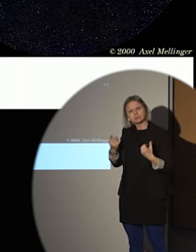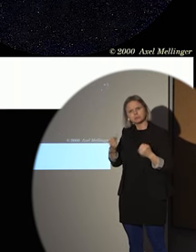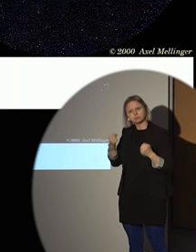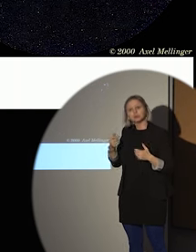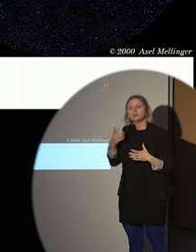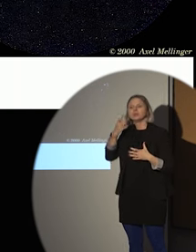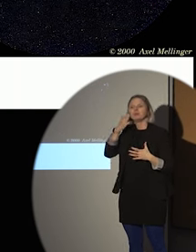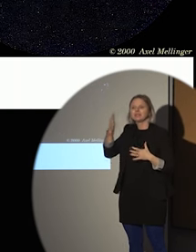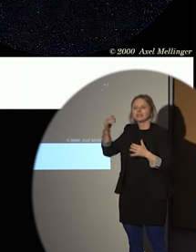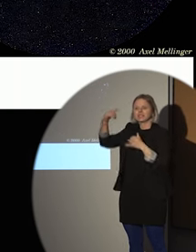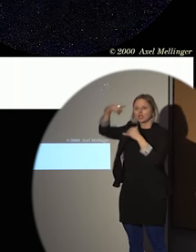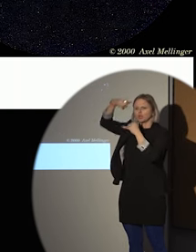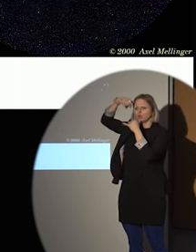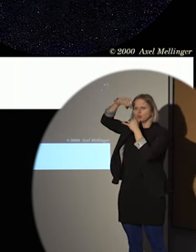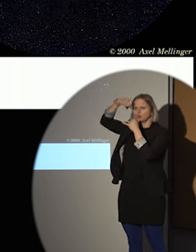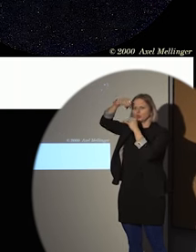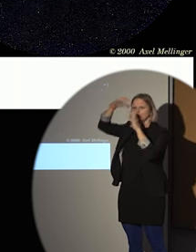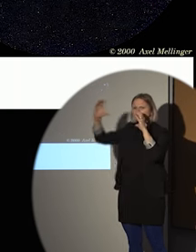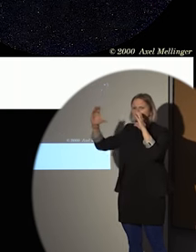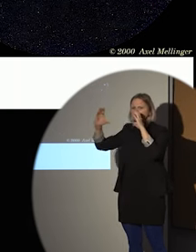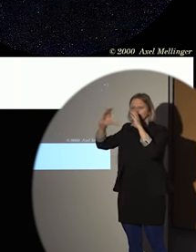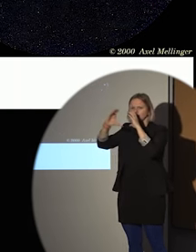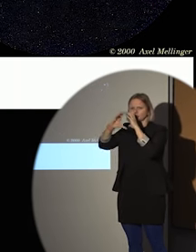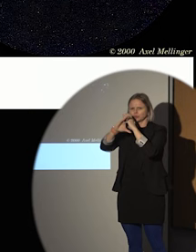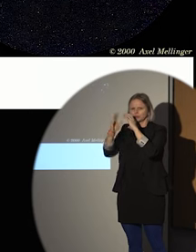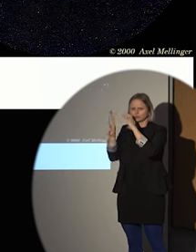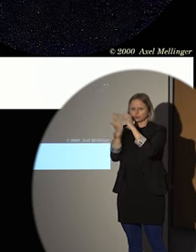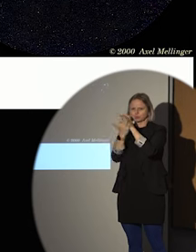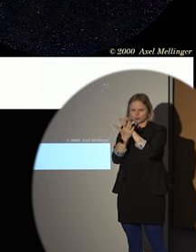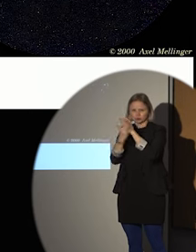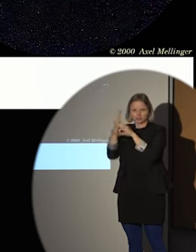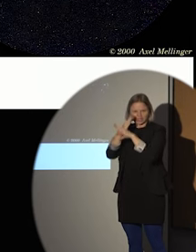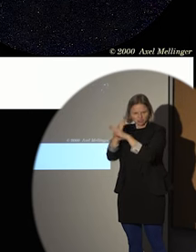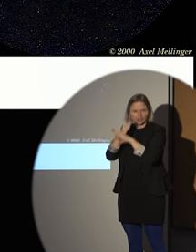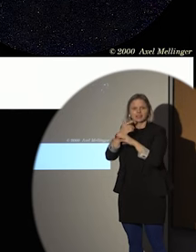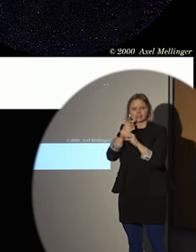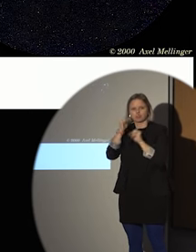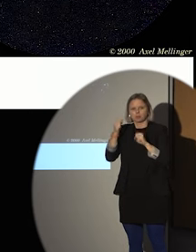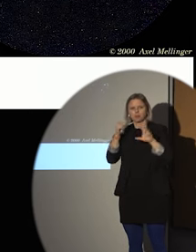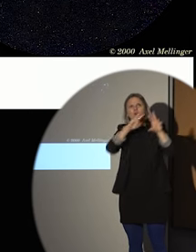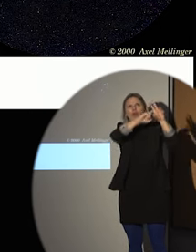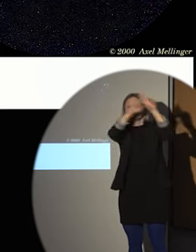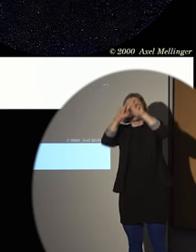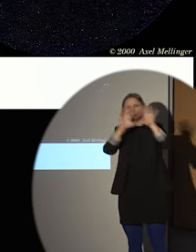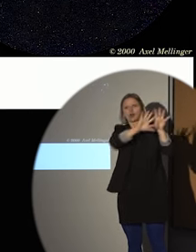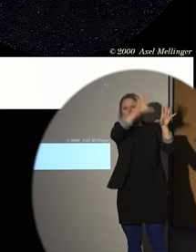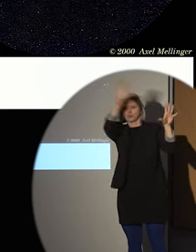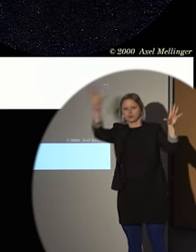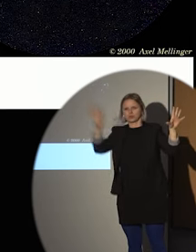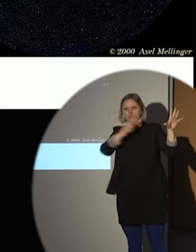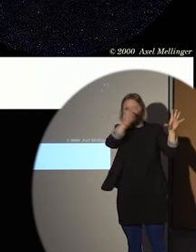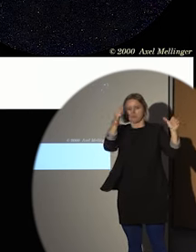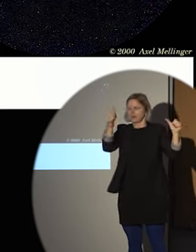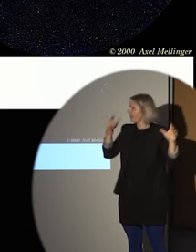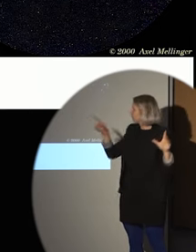sans lune, évidemment sans nuages, ont pu voir ce ciel-là. Ce que vous voyez ici, c'est le ciel de l'hémisphère nord,